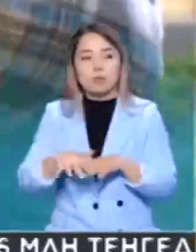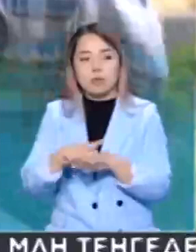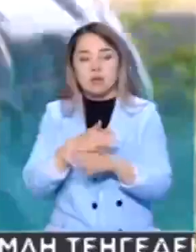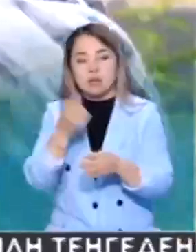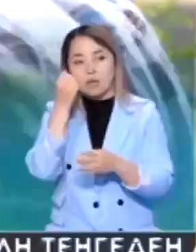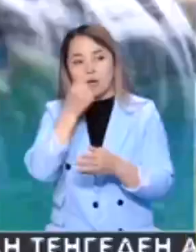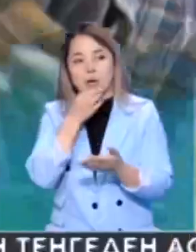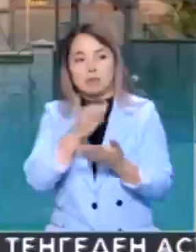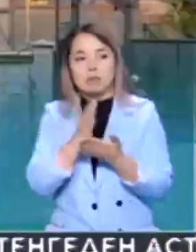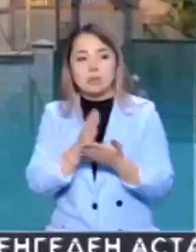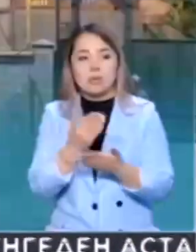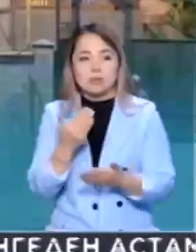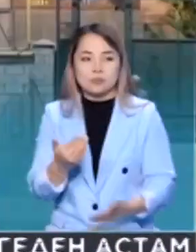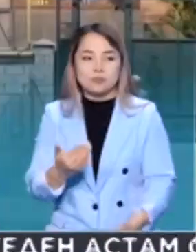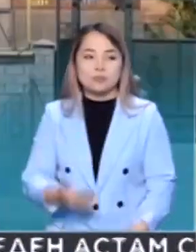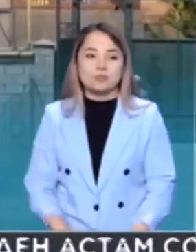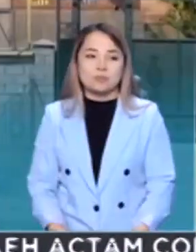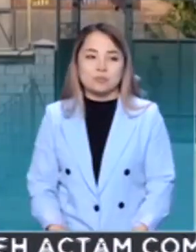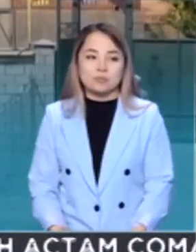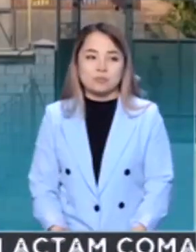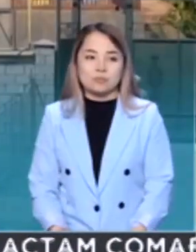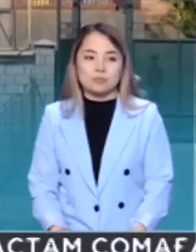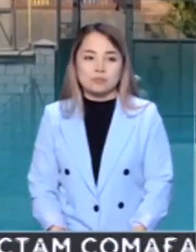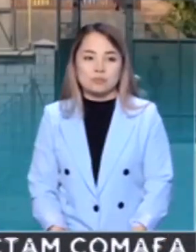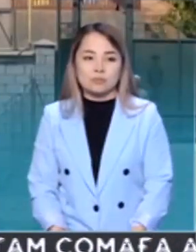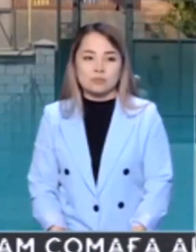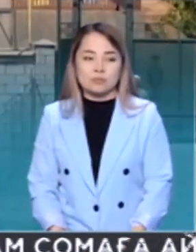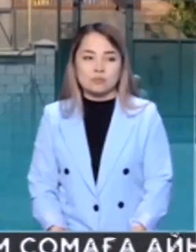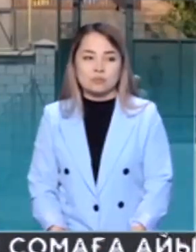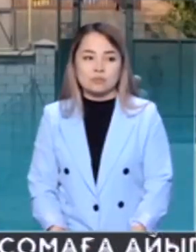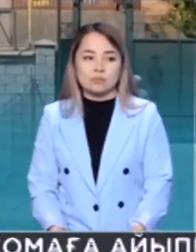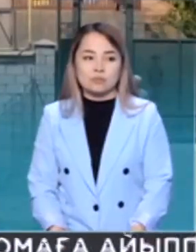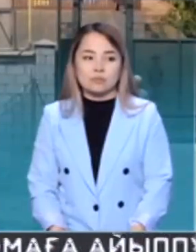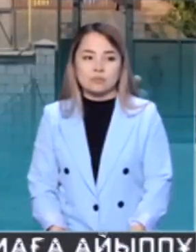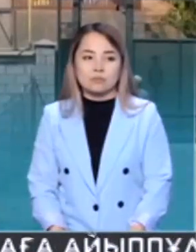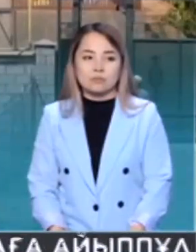алғысын алғаны бар. Ғани Қалмаханов, Нұрлан Нұрбек, Қазақстан ұлттық телеарнасы, Шымкент.